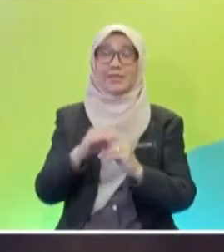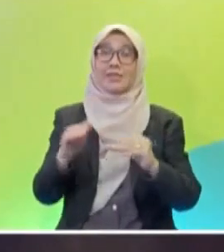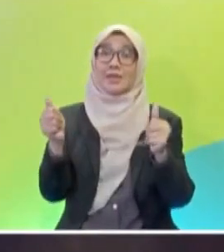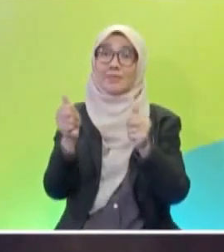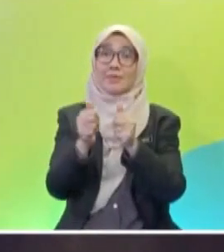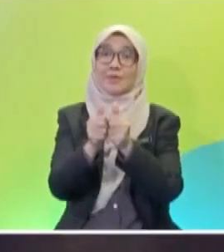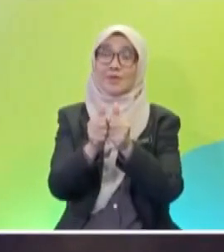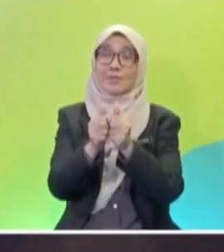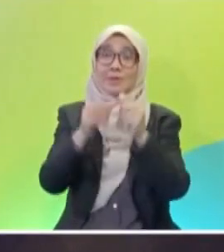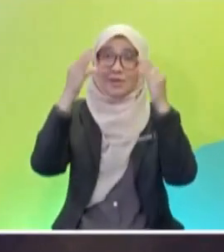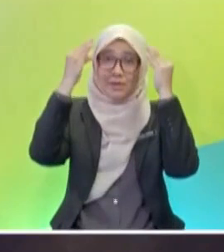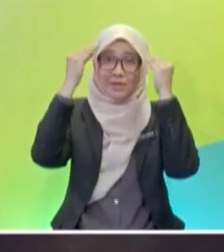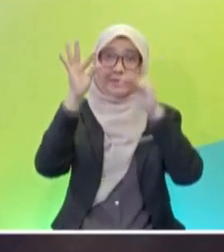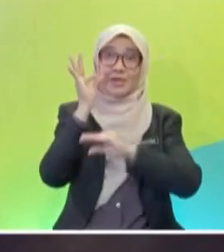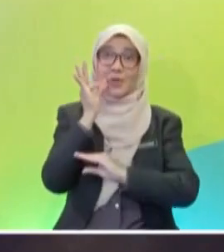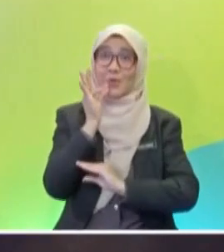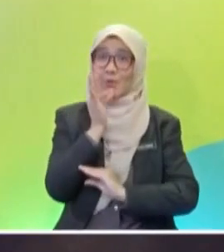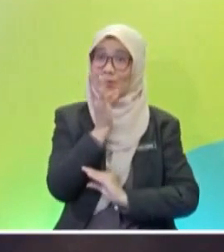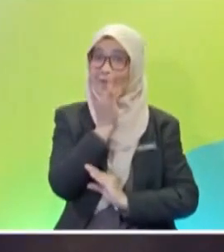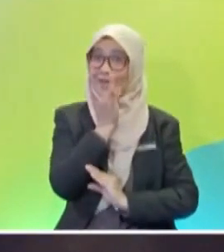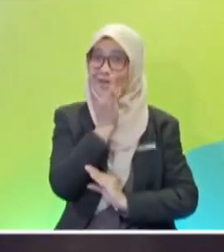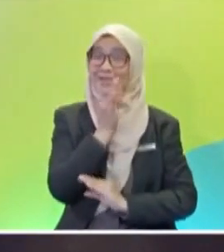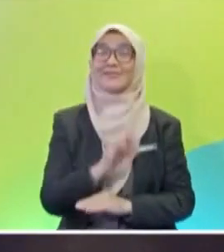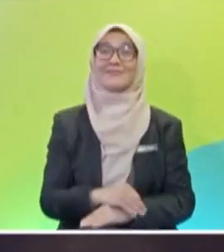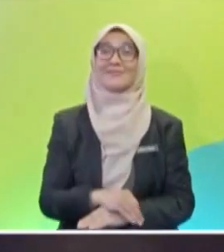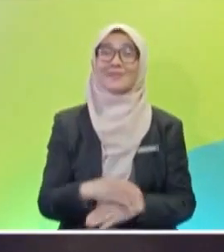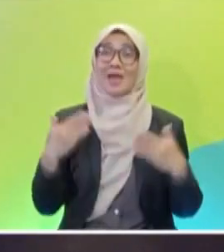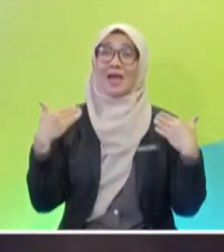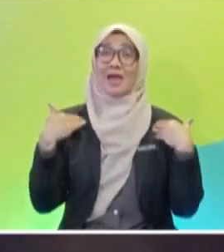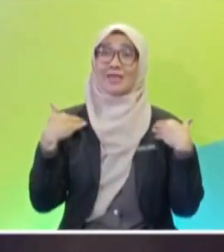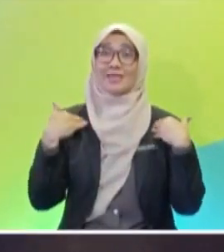aduh binatang lain ikan